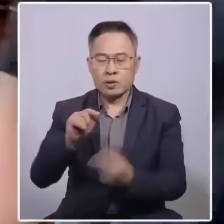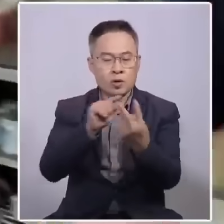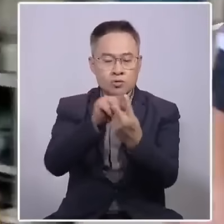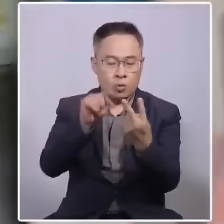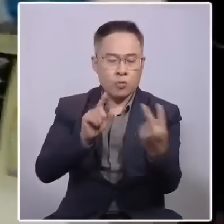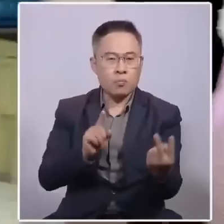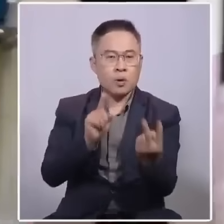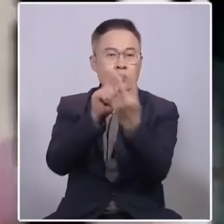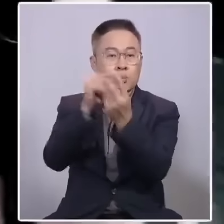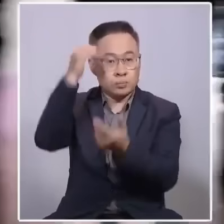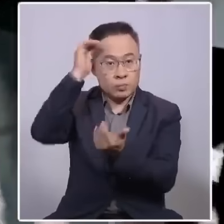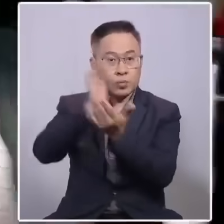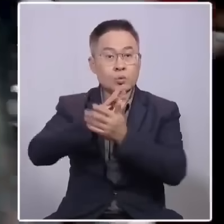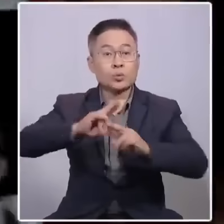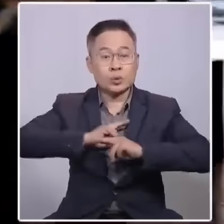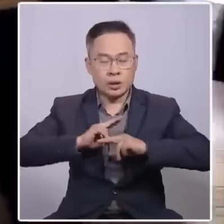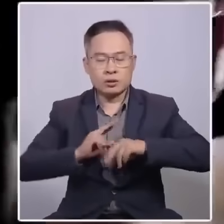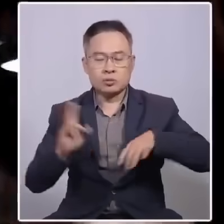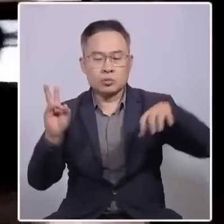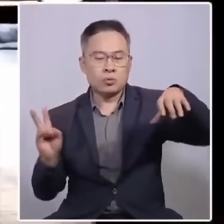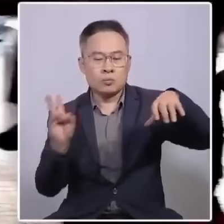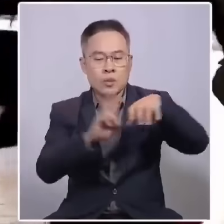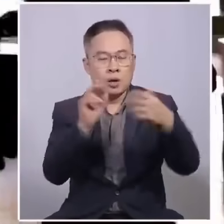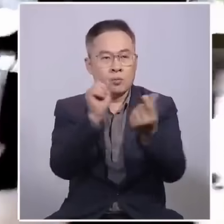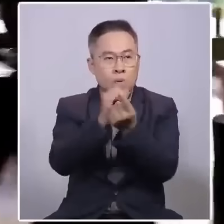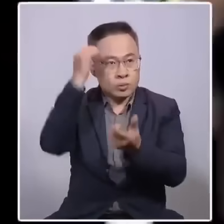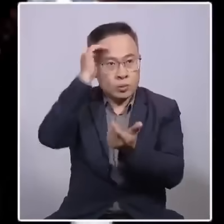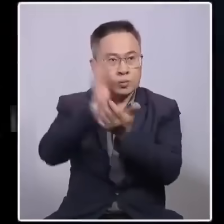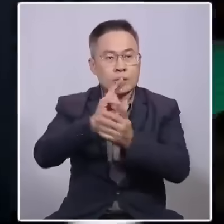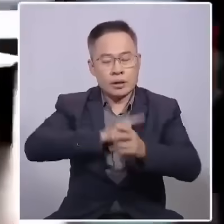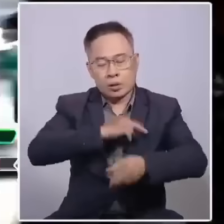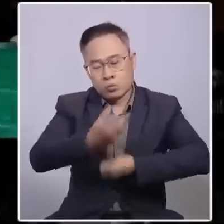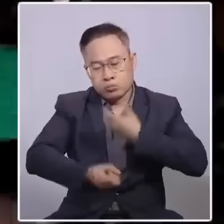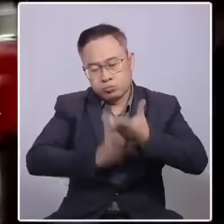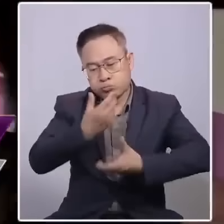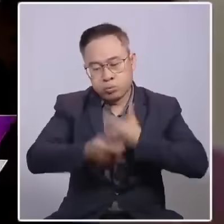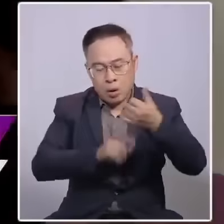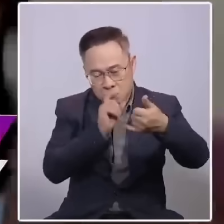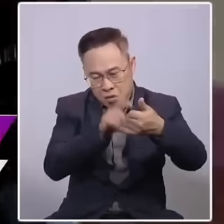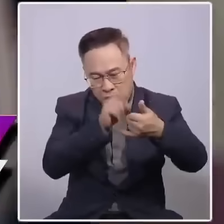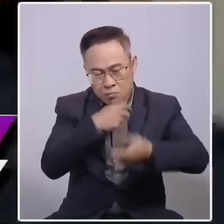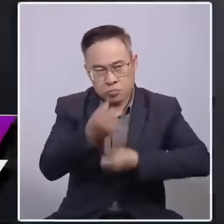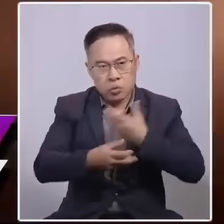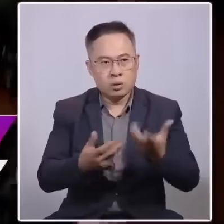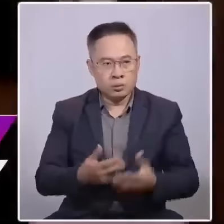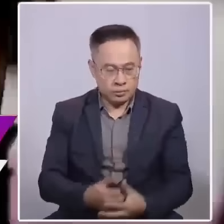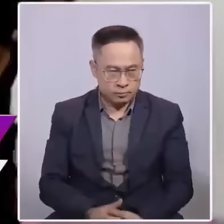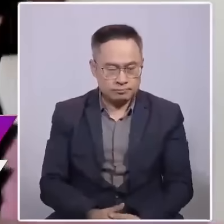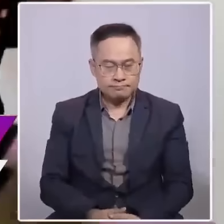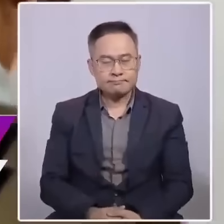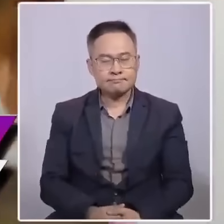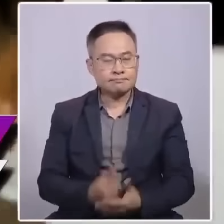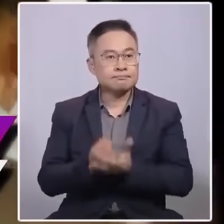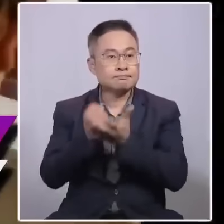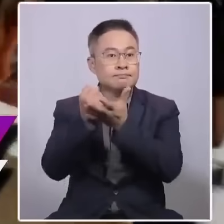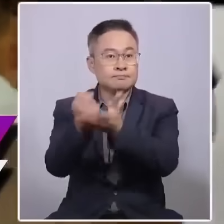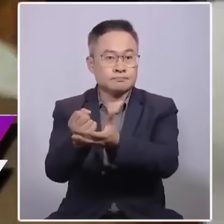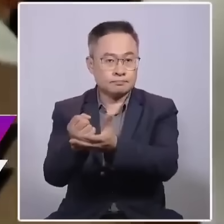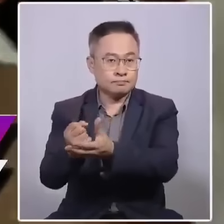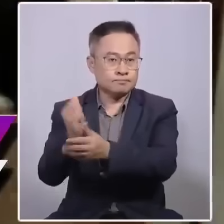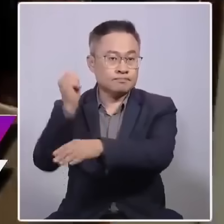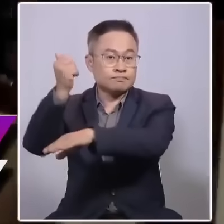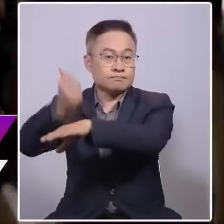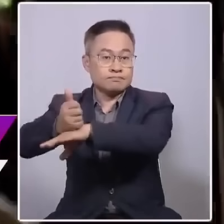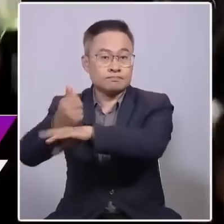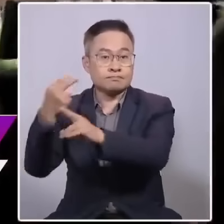ถือว่าเป็น2ตัวการสำคัญที่พาเสี่แป้งเนี่ยหลบหนีจากโรงพยาบาลมหาราชนครศรีธรรมราชด้วยค่ะนี่คือ